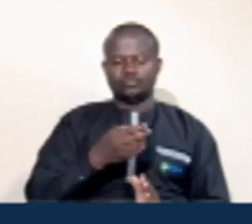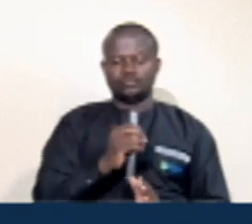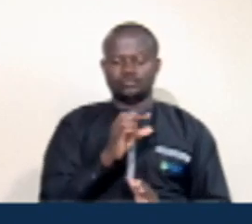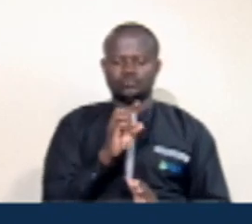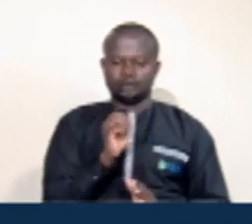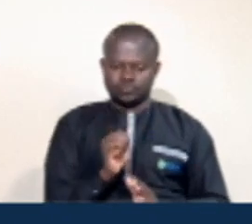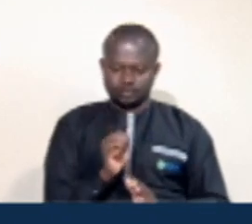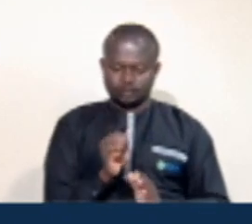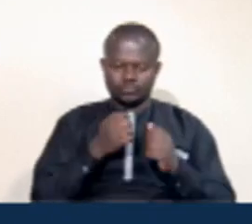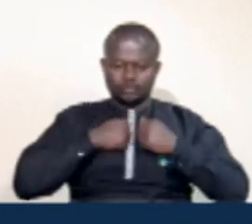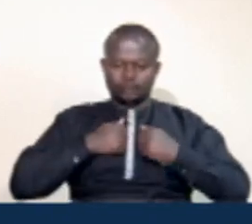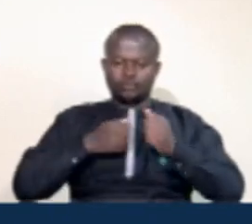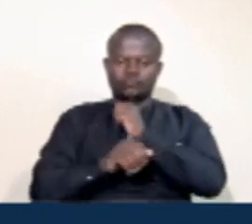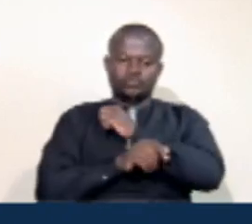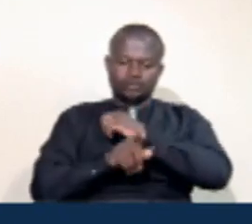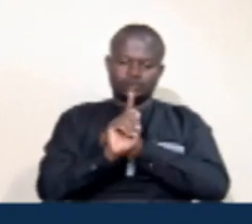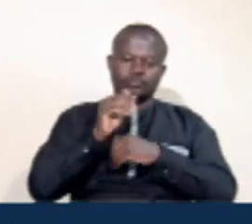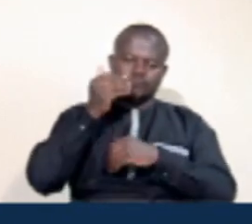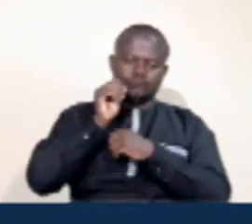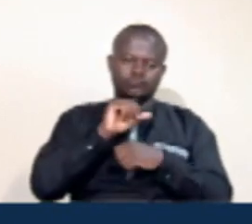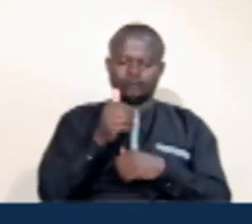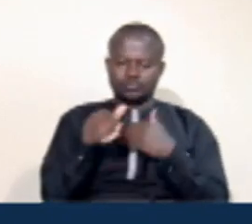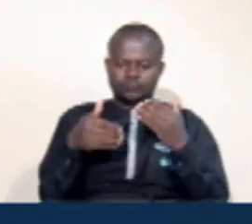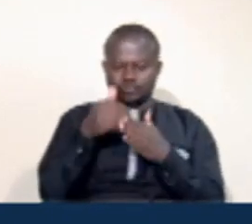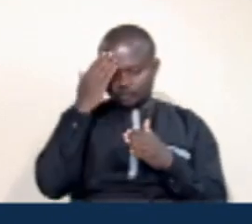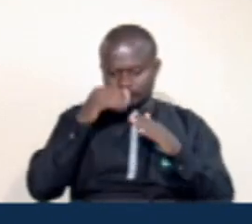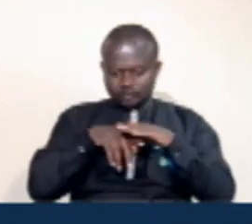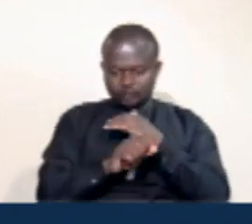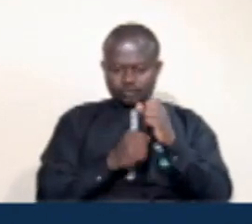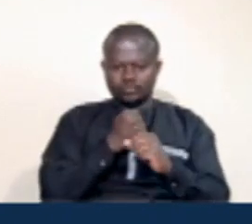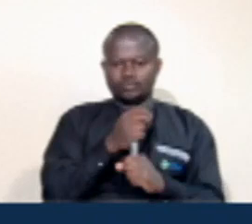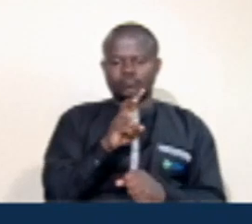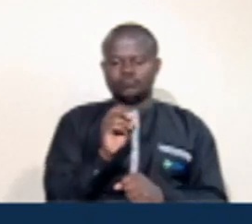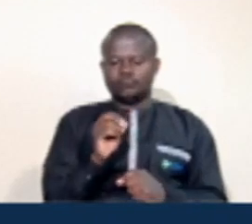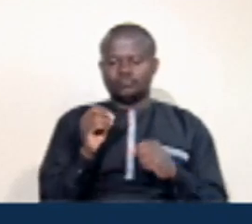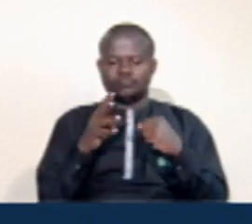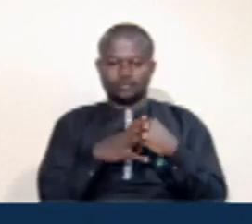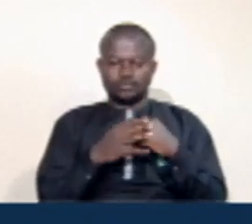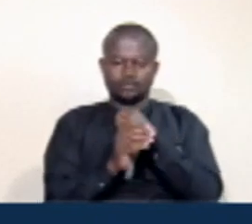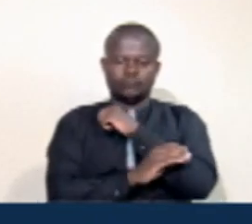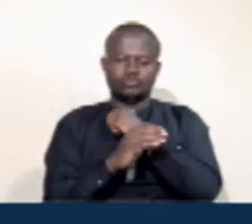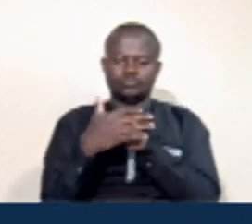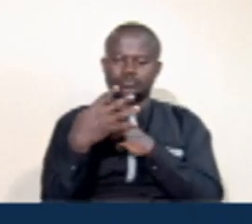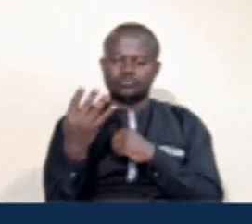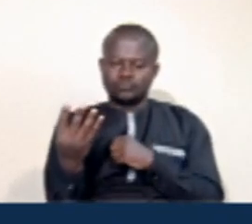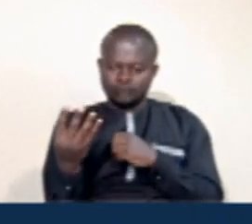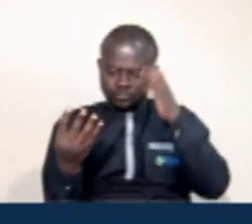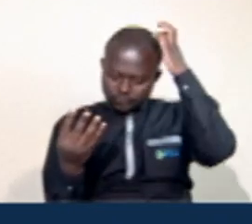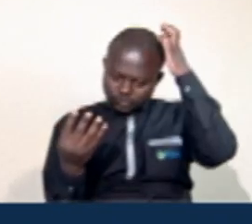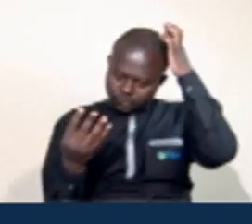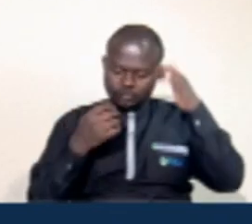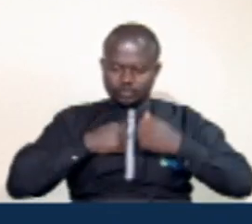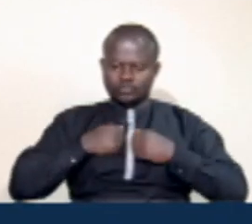Rwanda nicyo gihugu cyinjiye muri uyu muryango nyuma y'ibindi kuko rwinjiyemo muri 2009 ruhita ruba igihugu cya 54. U